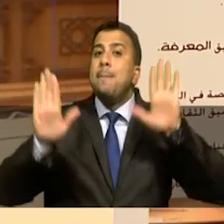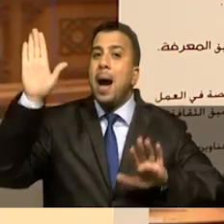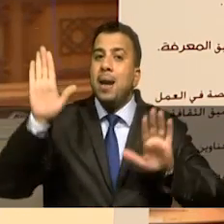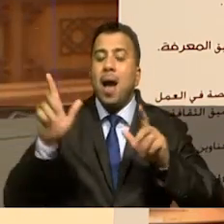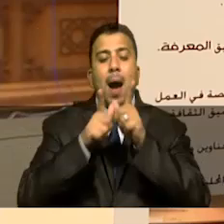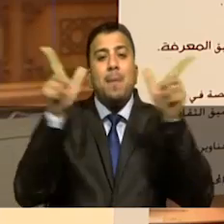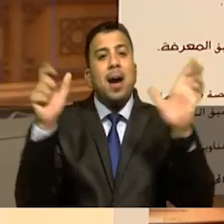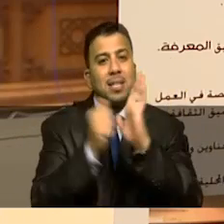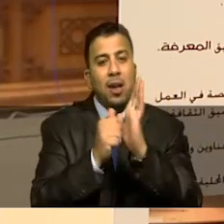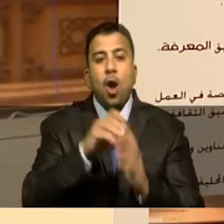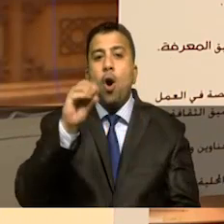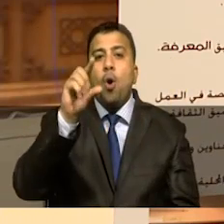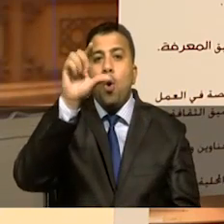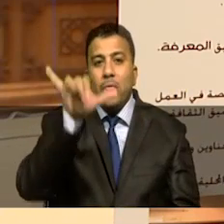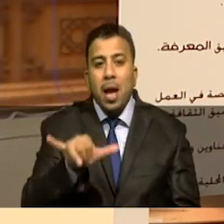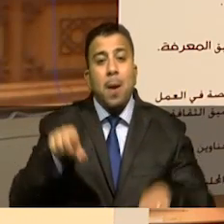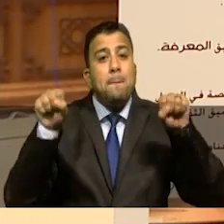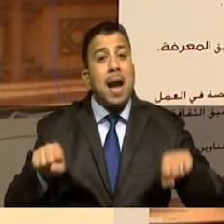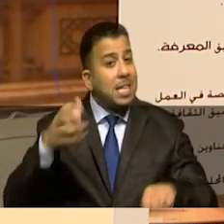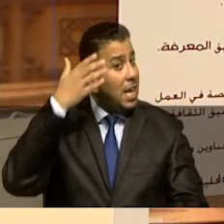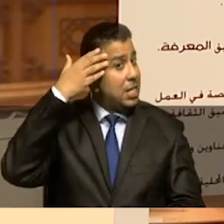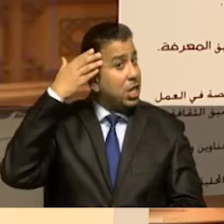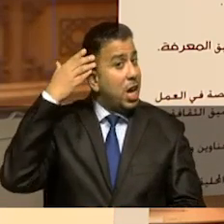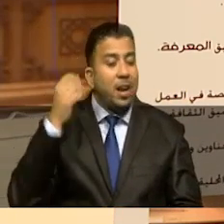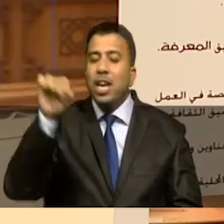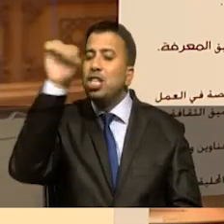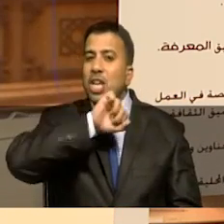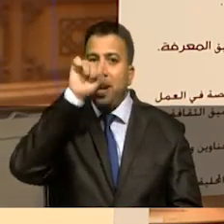لأخبار الدار، هدى سالم، المجلس الاستشاري لإمارة الشارقة.